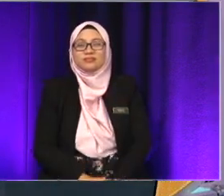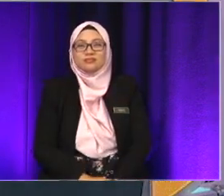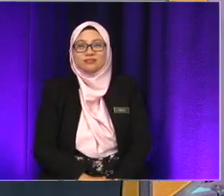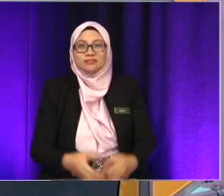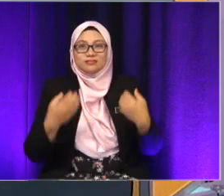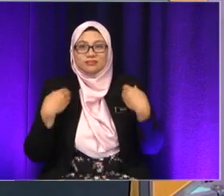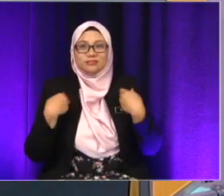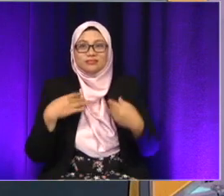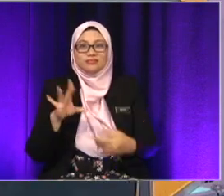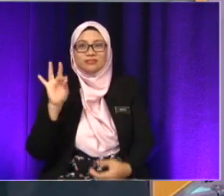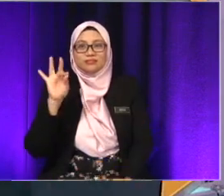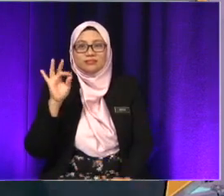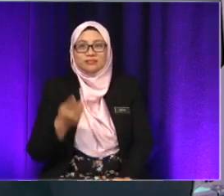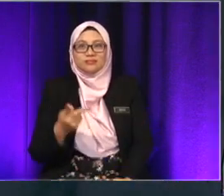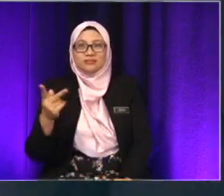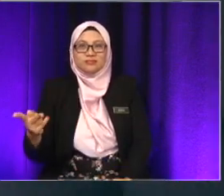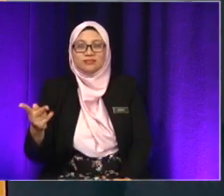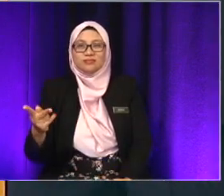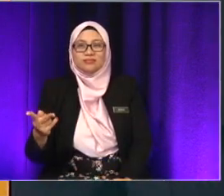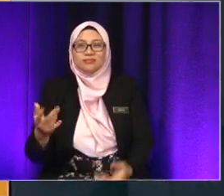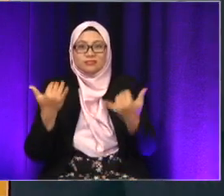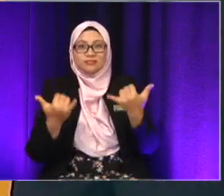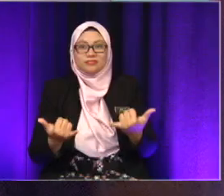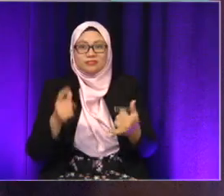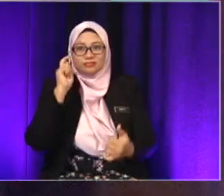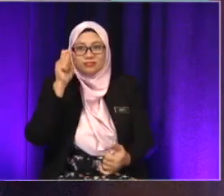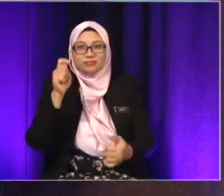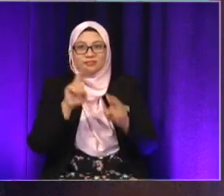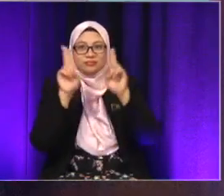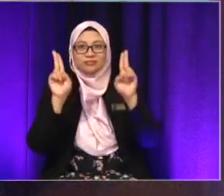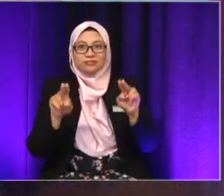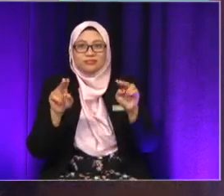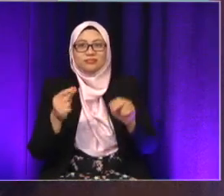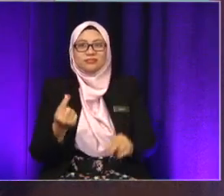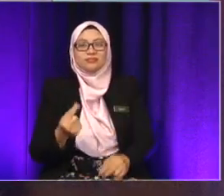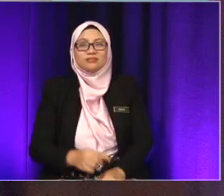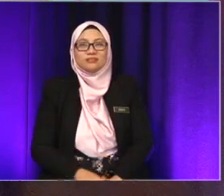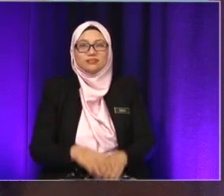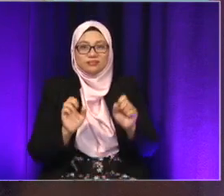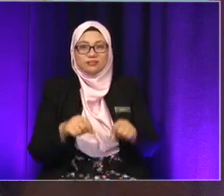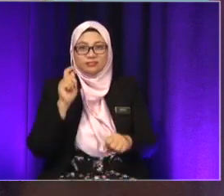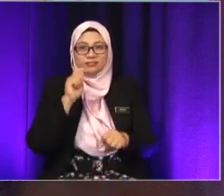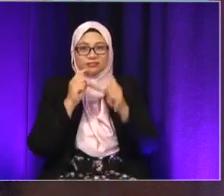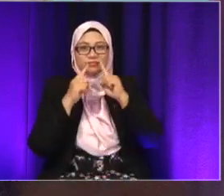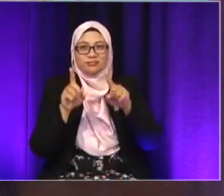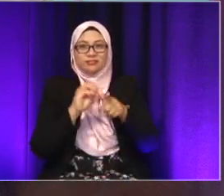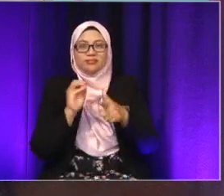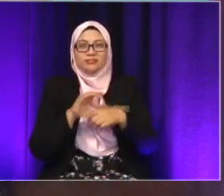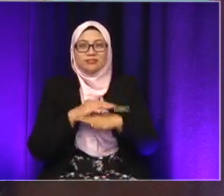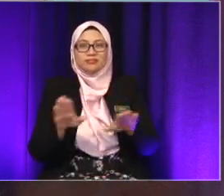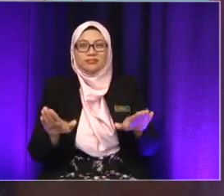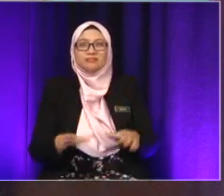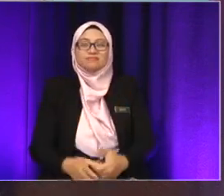8 komponen. Jadi kita tengok, nak uji sikitlah. Ada tidak, boleh tak Aiman menjawabnya kan? Okey, insya-Allah. Okey,